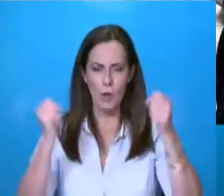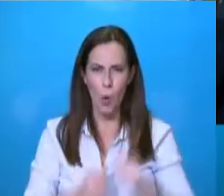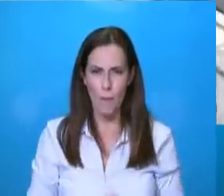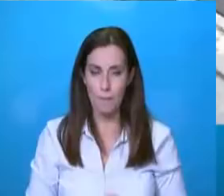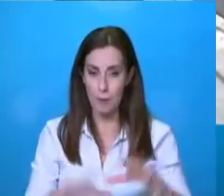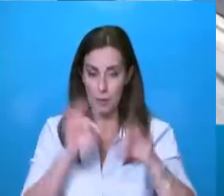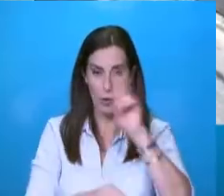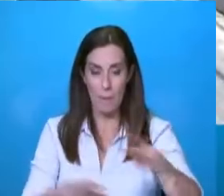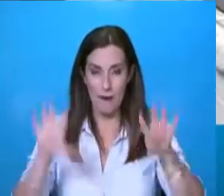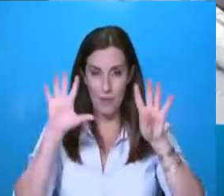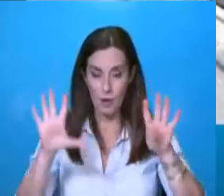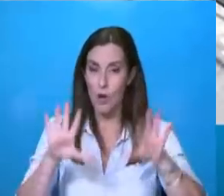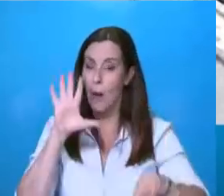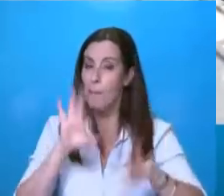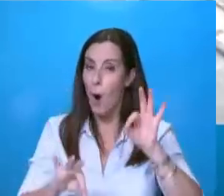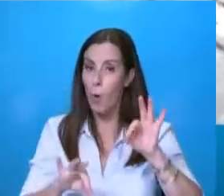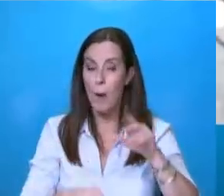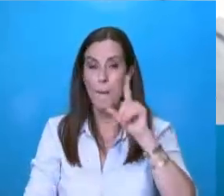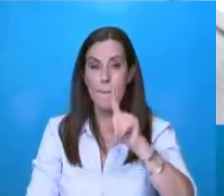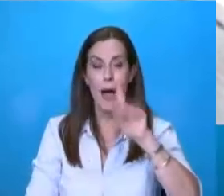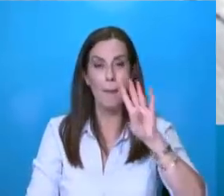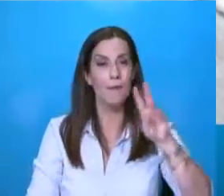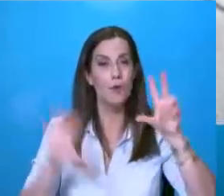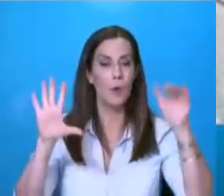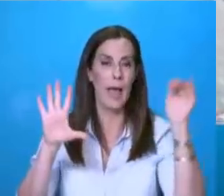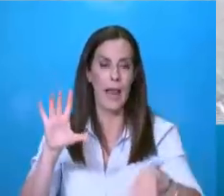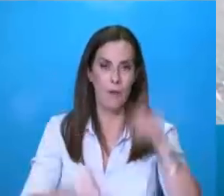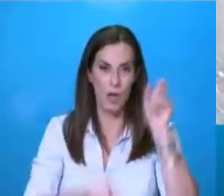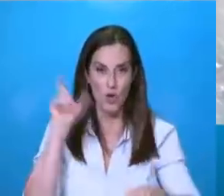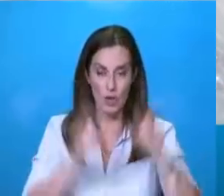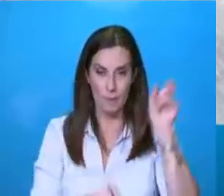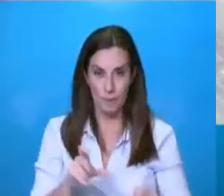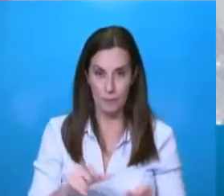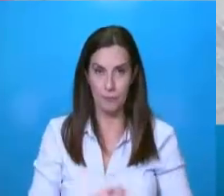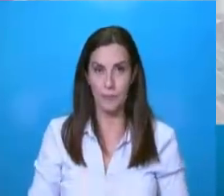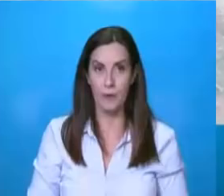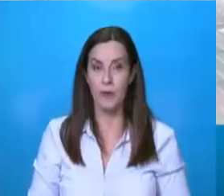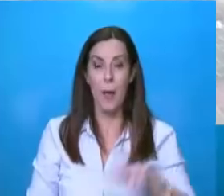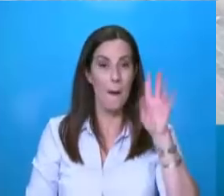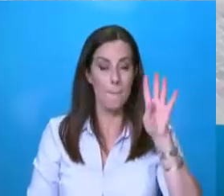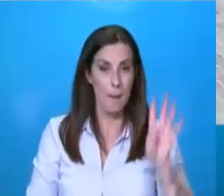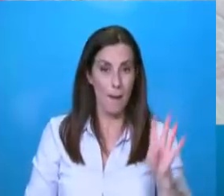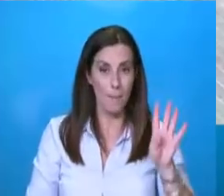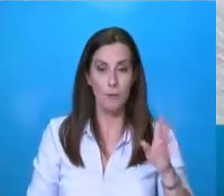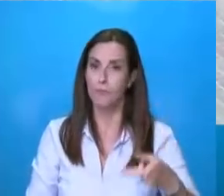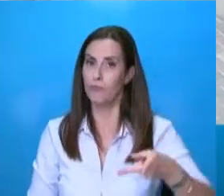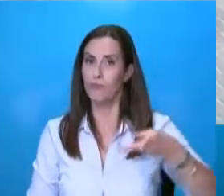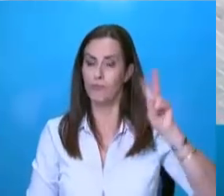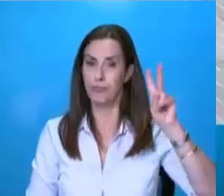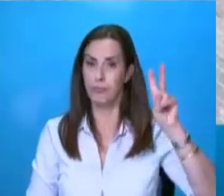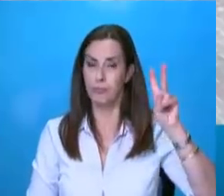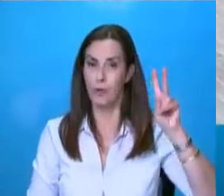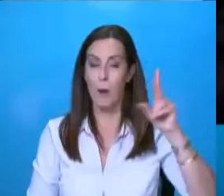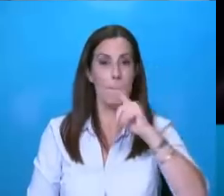בבחירות 2009 הצביעו בעבורה 148,000 איש. באפריל השנה גדל המספר הזה בכ-100,000